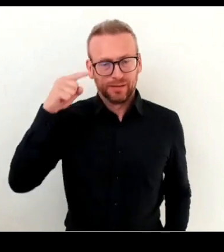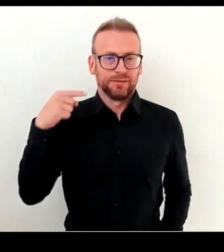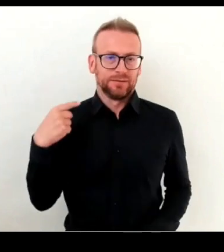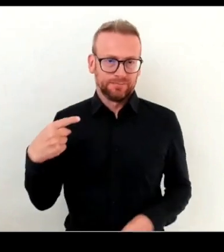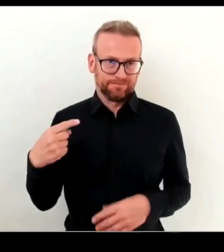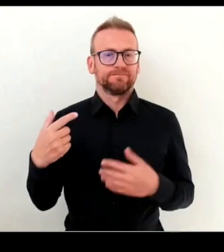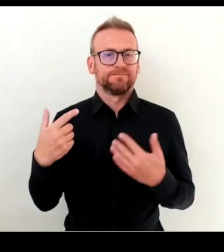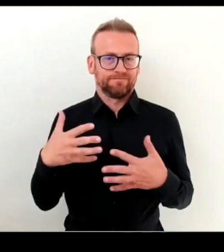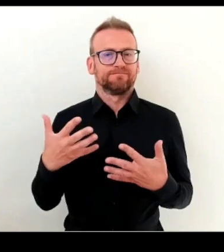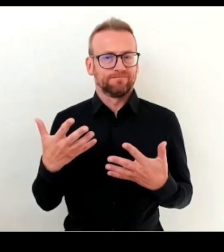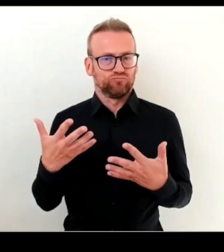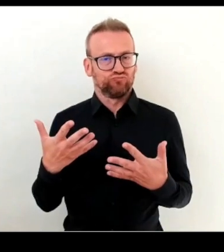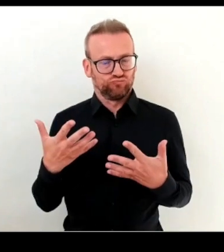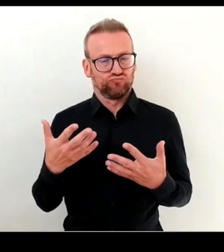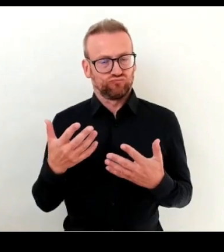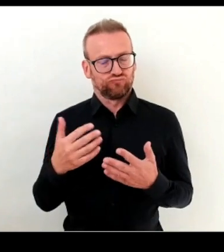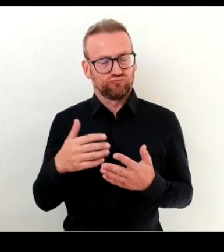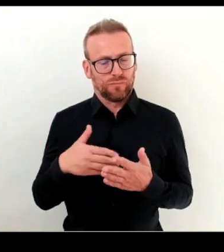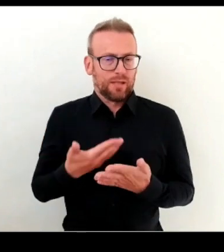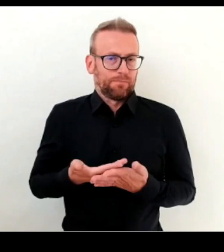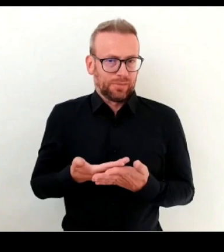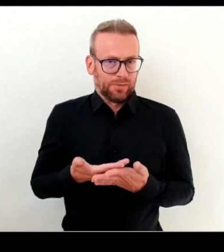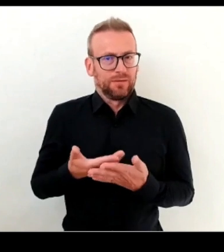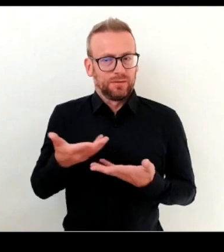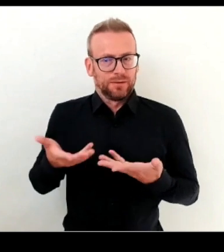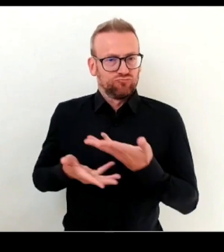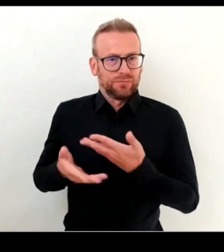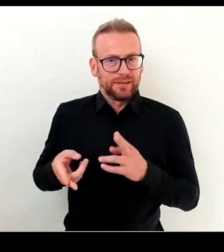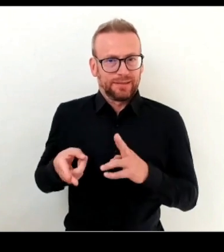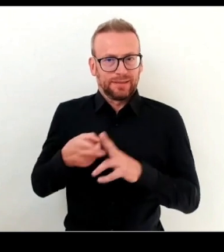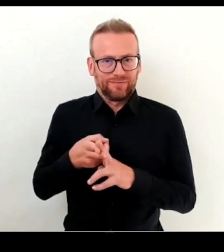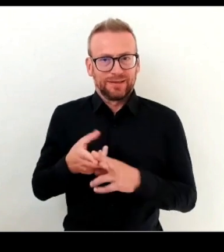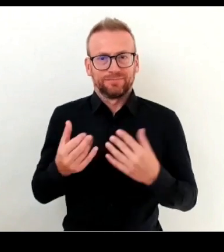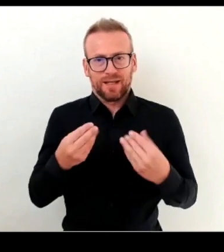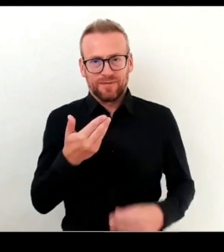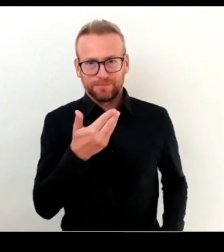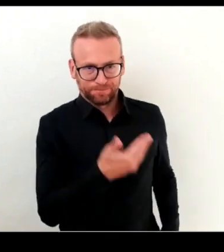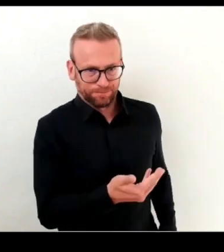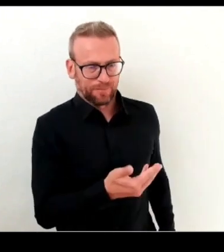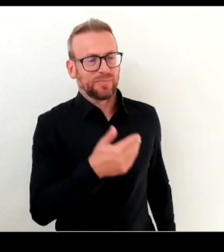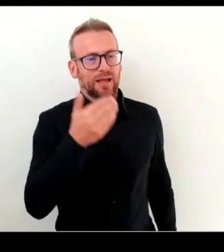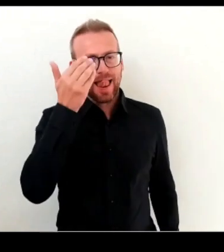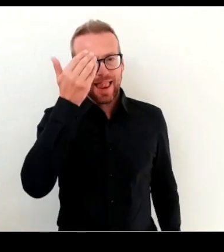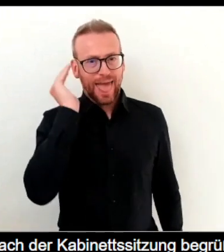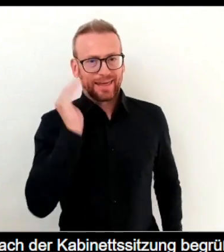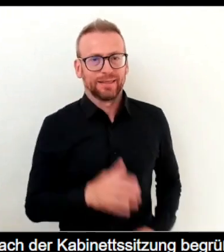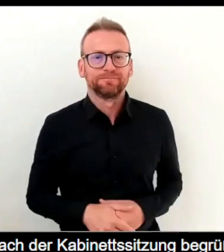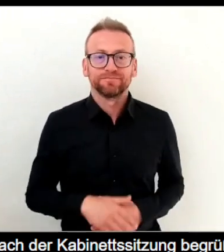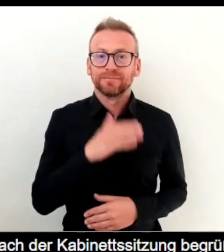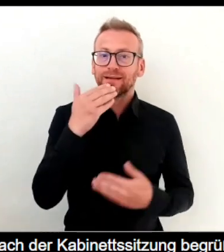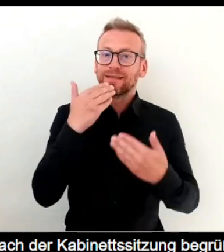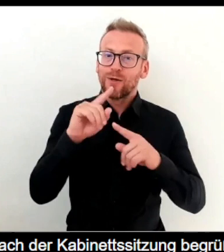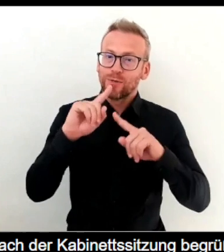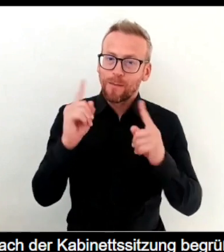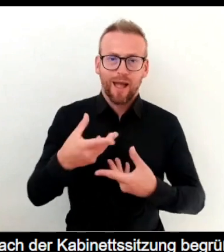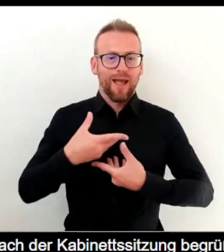für die Einladung nach Bayreuth und danke für den sehr guten Austausch, den wir eben in der Kabinettssitzung gehabt haben. Man